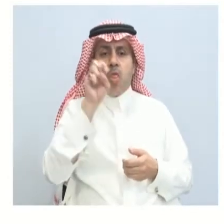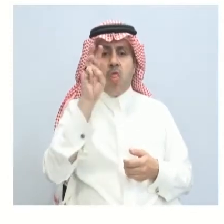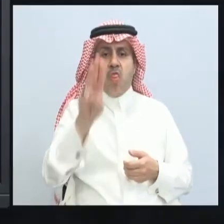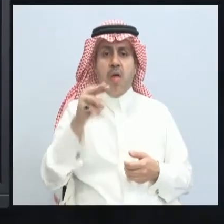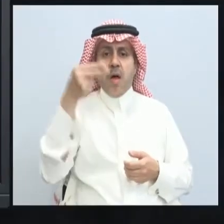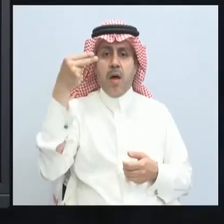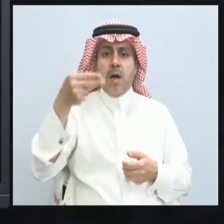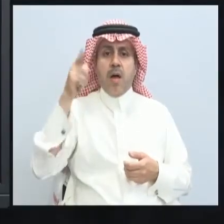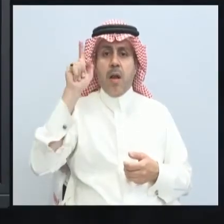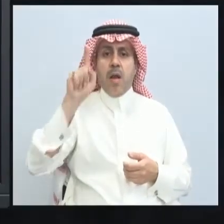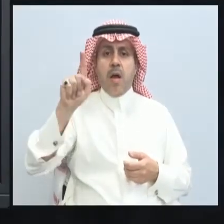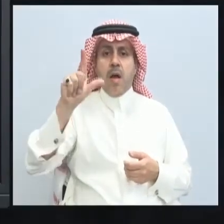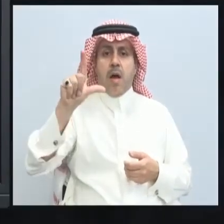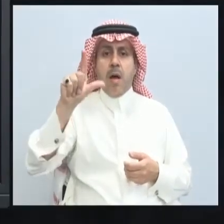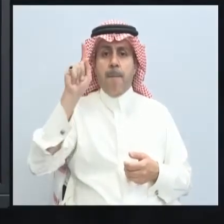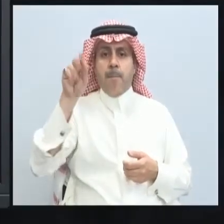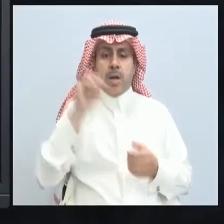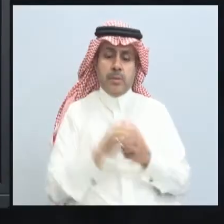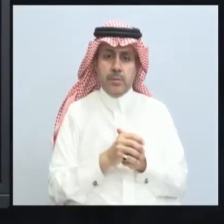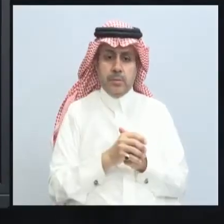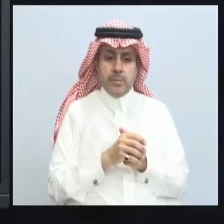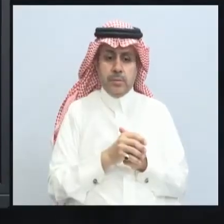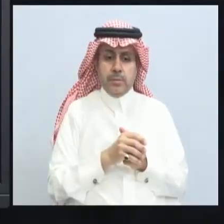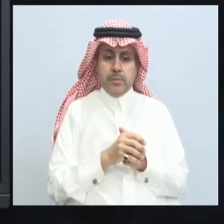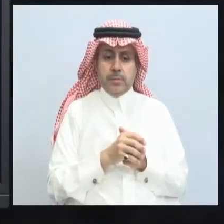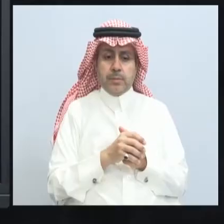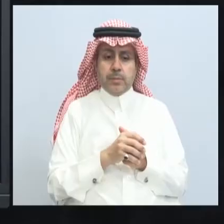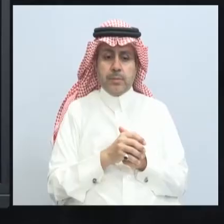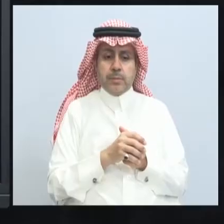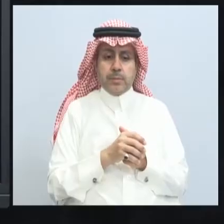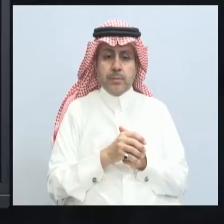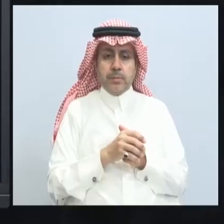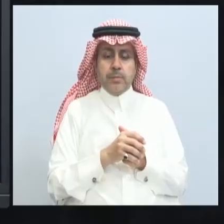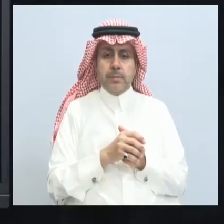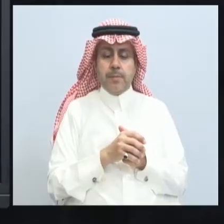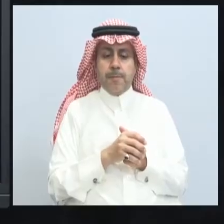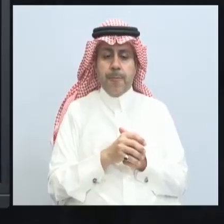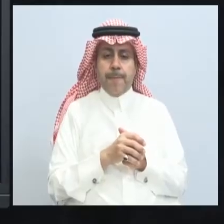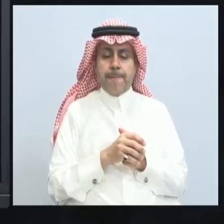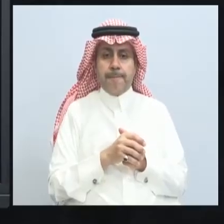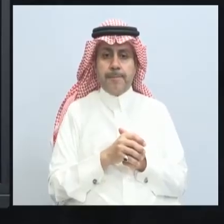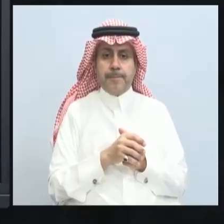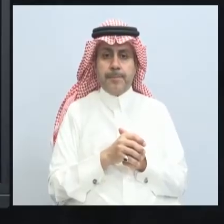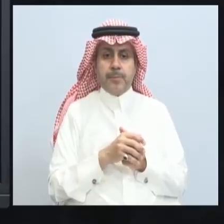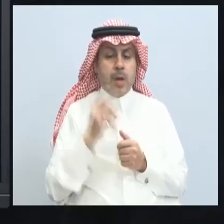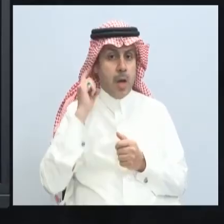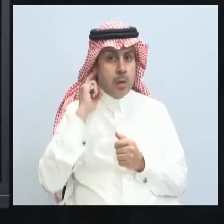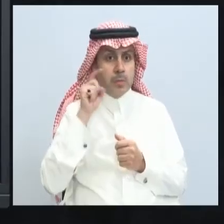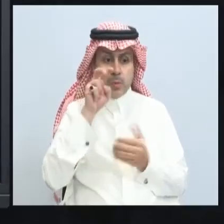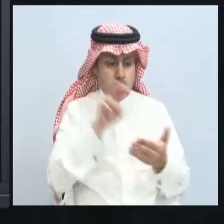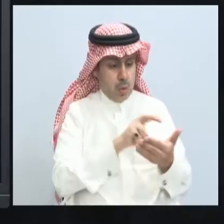او عن شيء من صفاته او شيء من مناقبه سواء قراتم ذلك ام سمعتموه